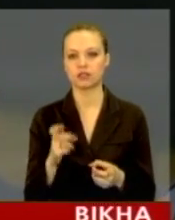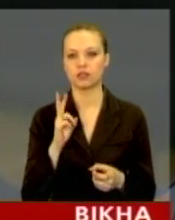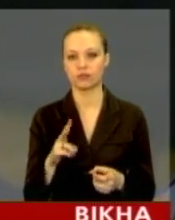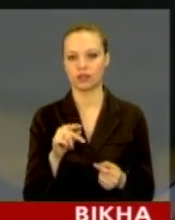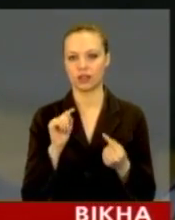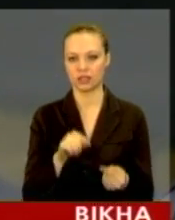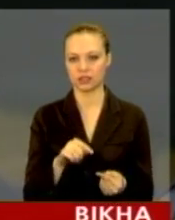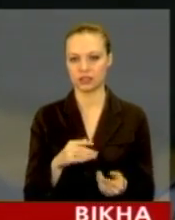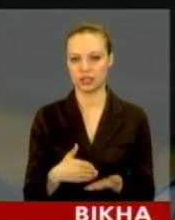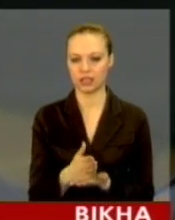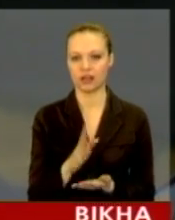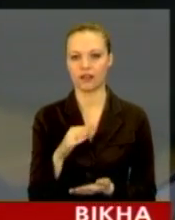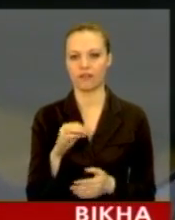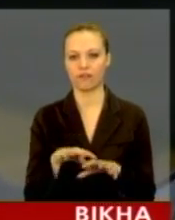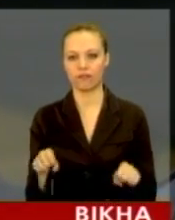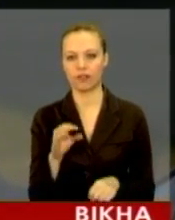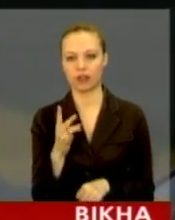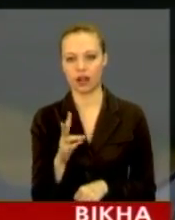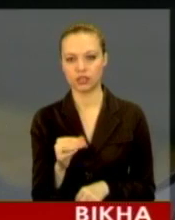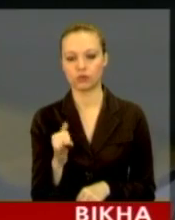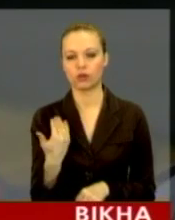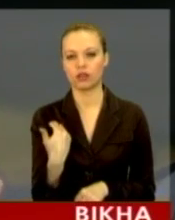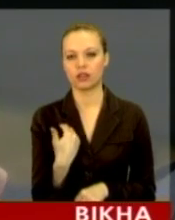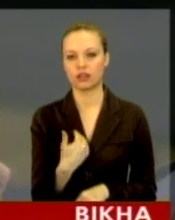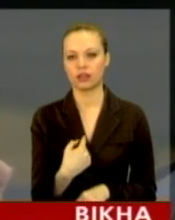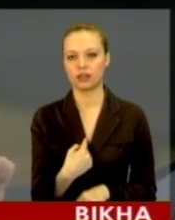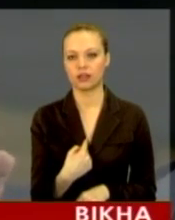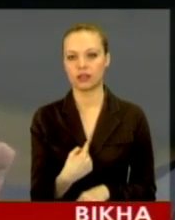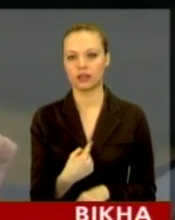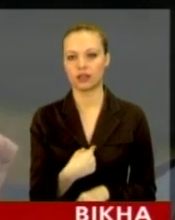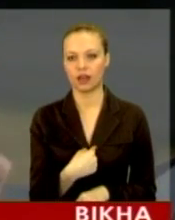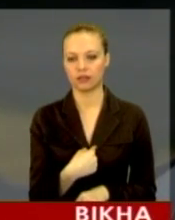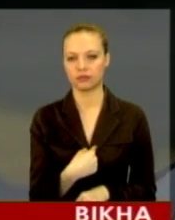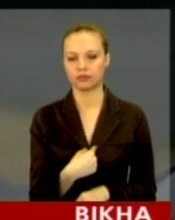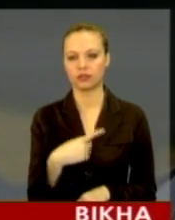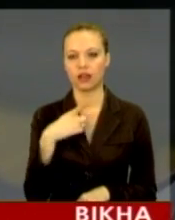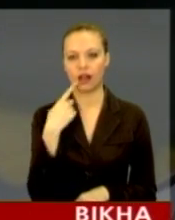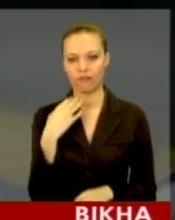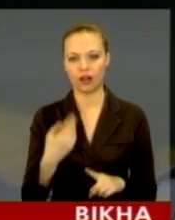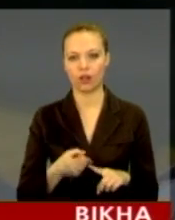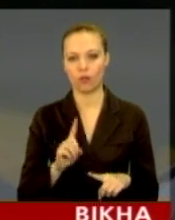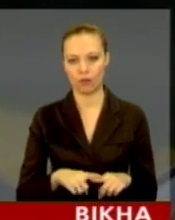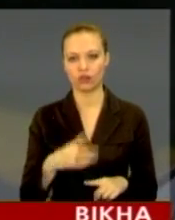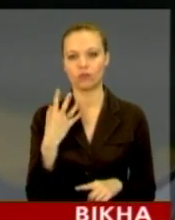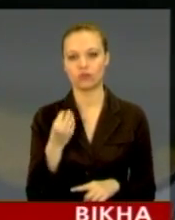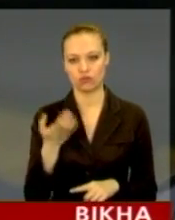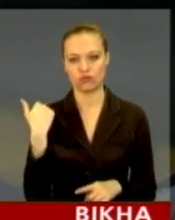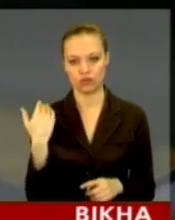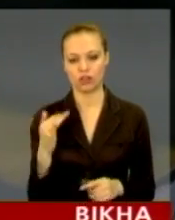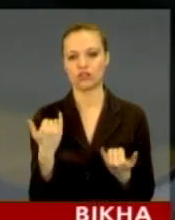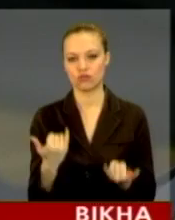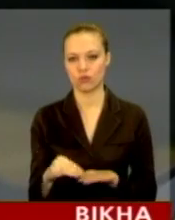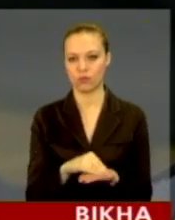сепаратизму і федералізму. Я говорил об этом, еще раз